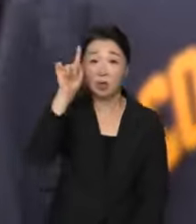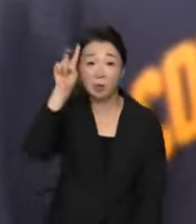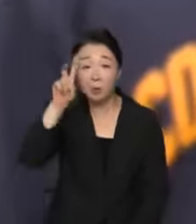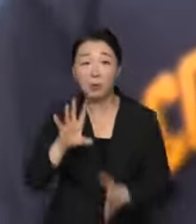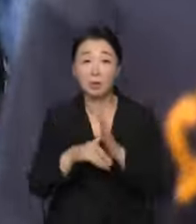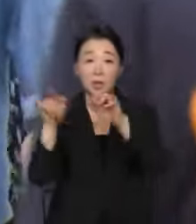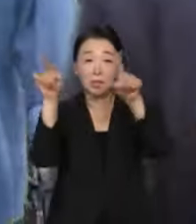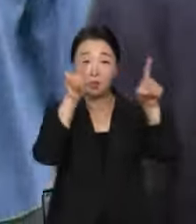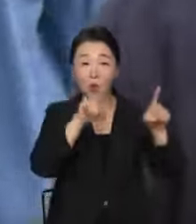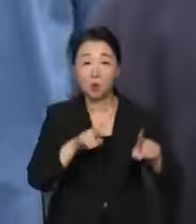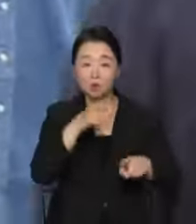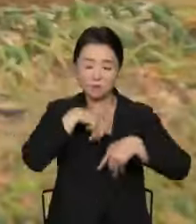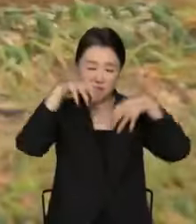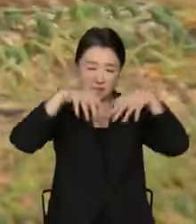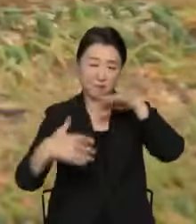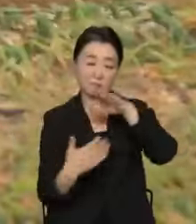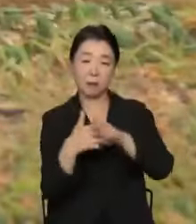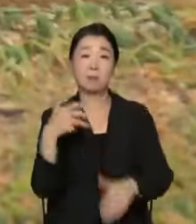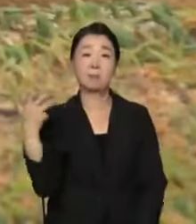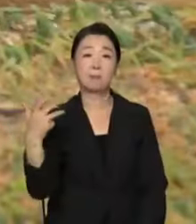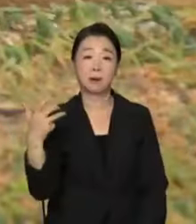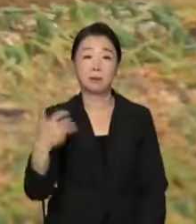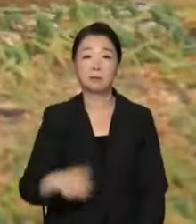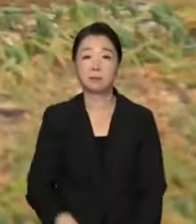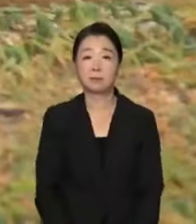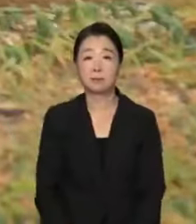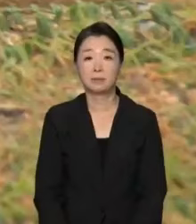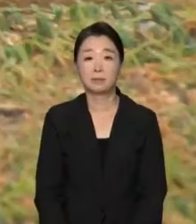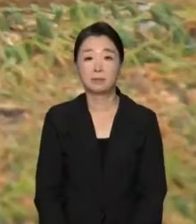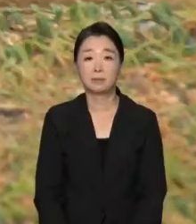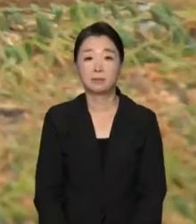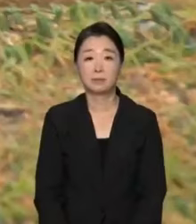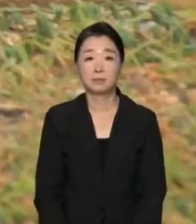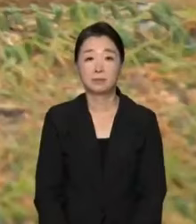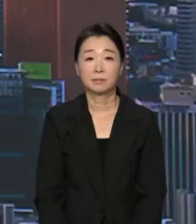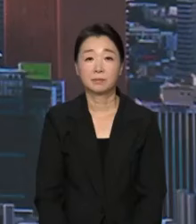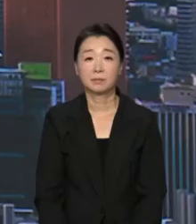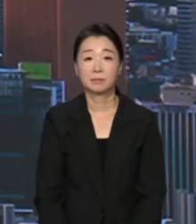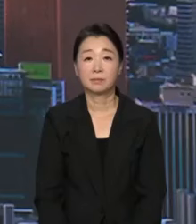사이엔 전국에 최대 80mm의 많은 비가 쏟아집니다.